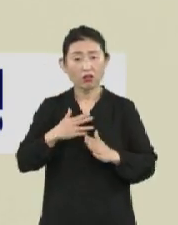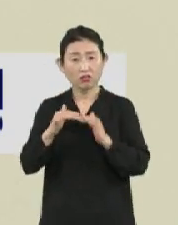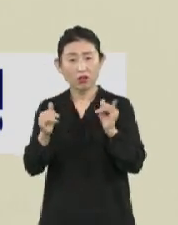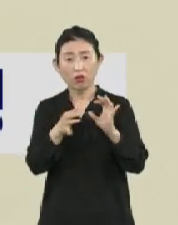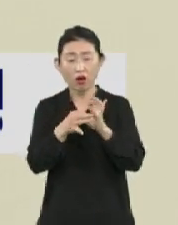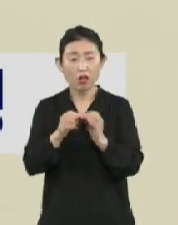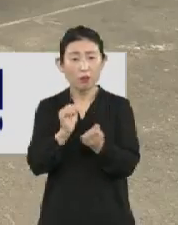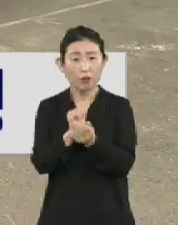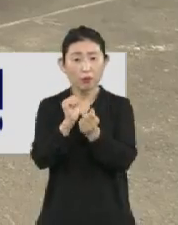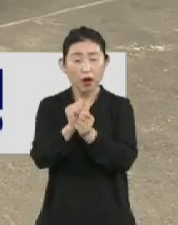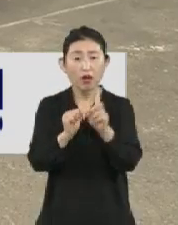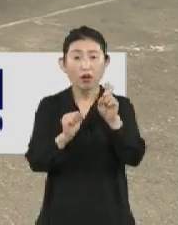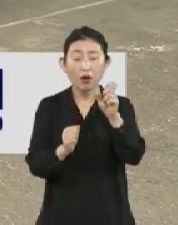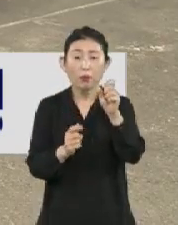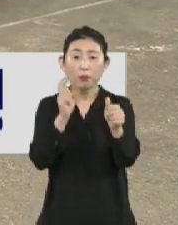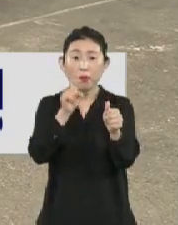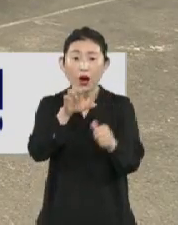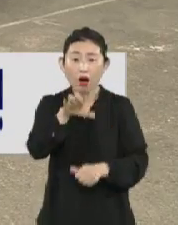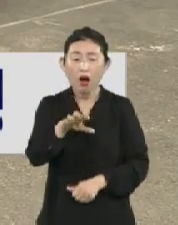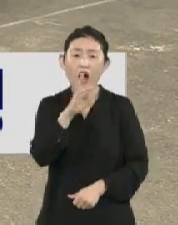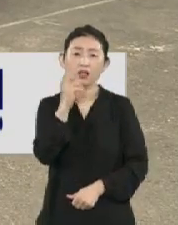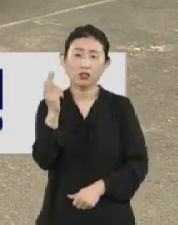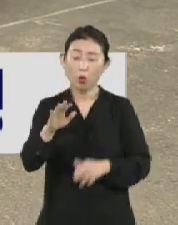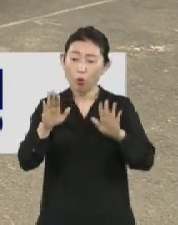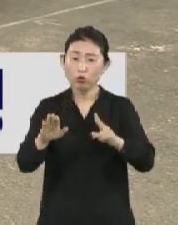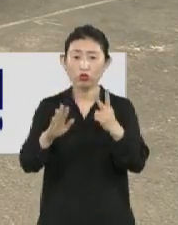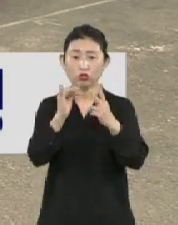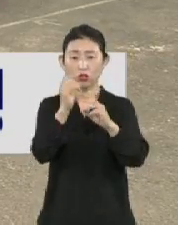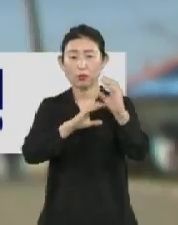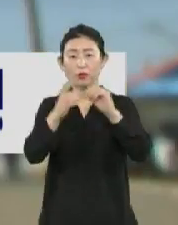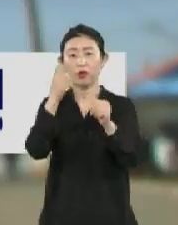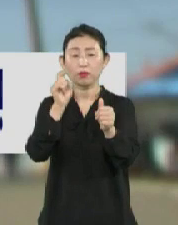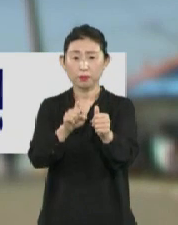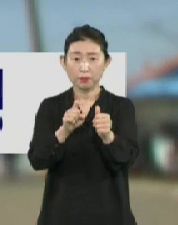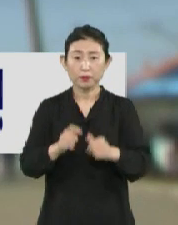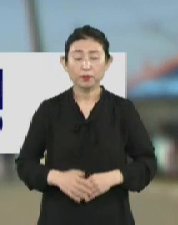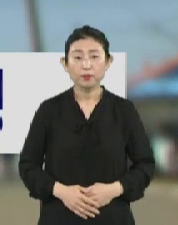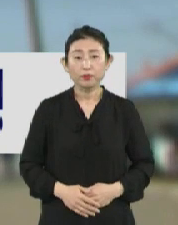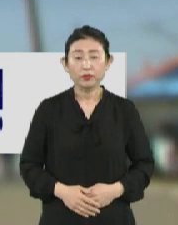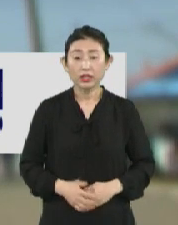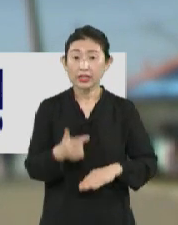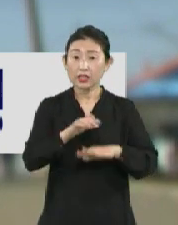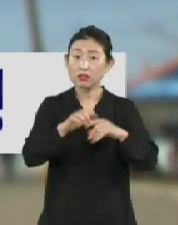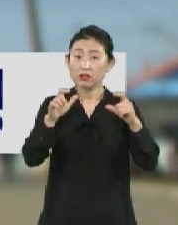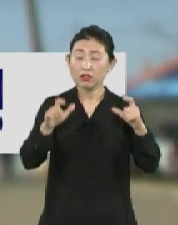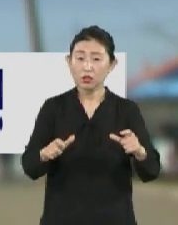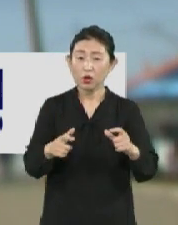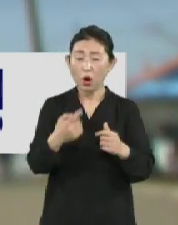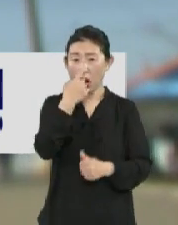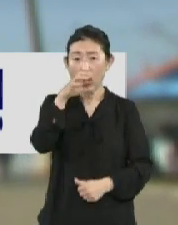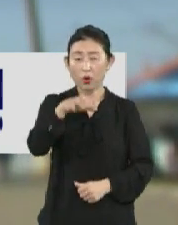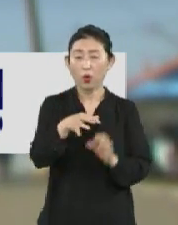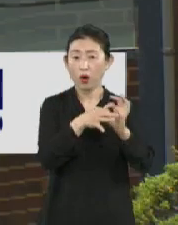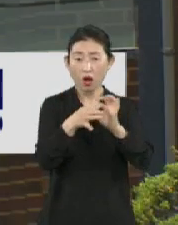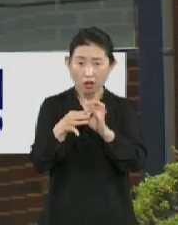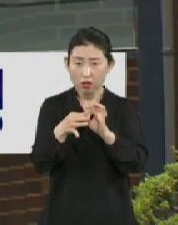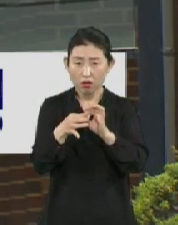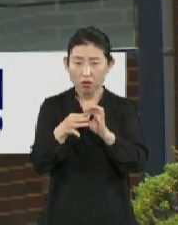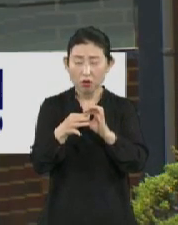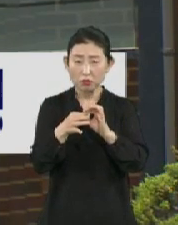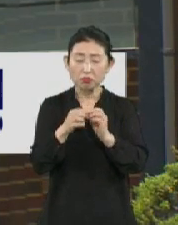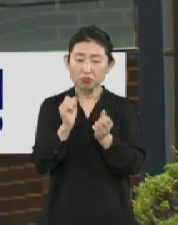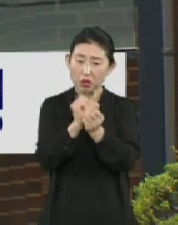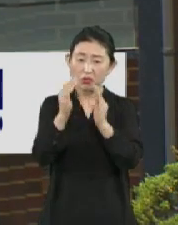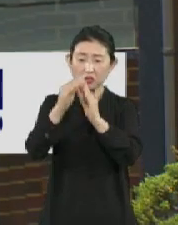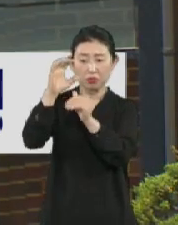지인 관계에서 11명이 확진된 아산에서도 오늘 2명이 추가 확진됐습니다. 또 대전에서는 보습학원 관련 집단